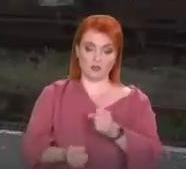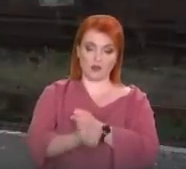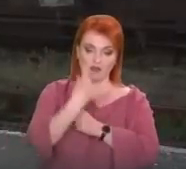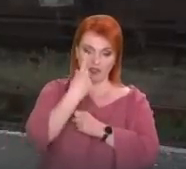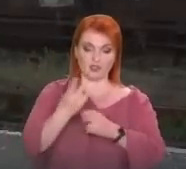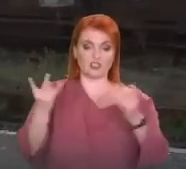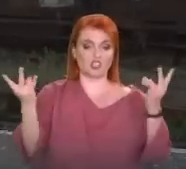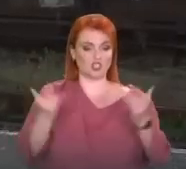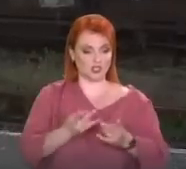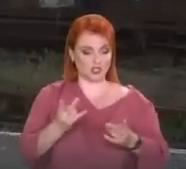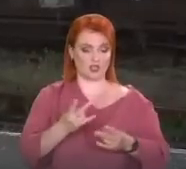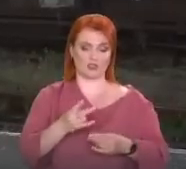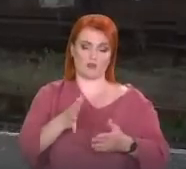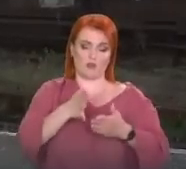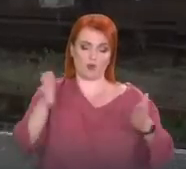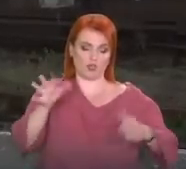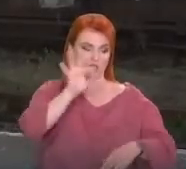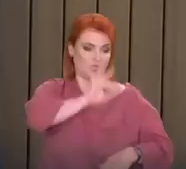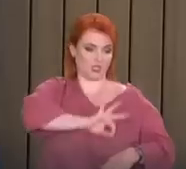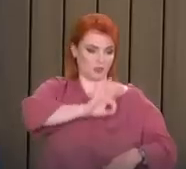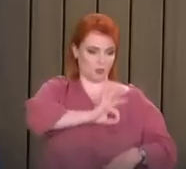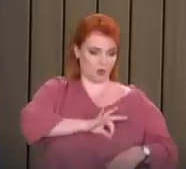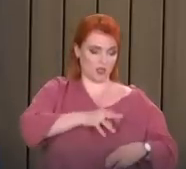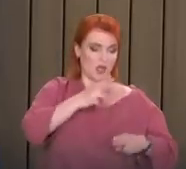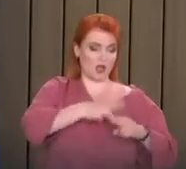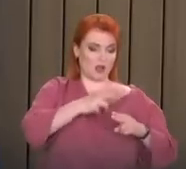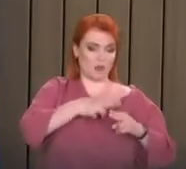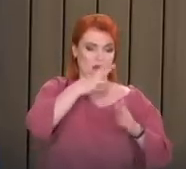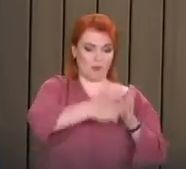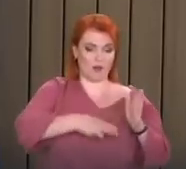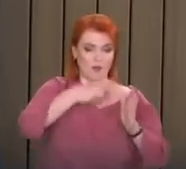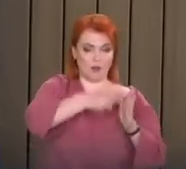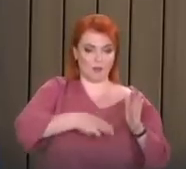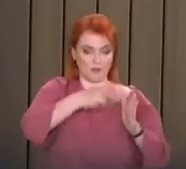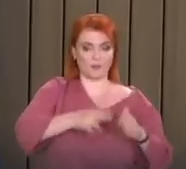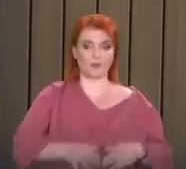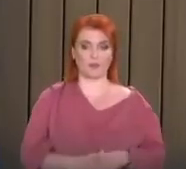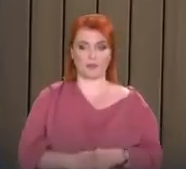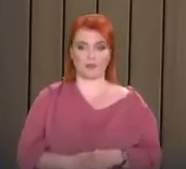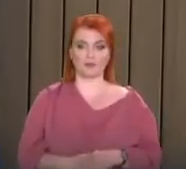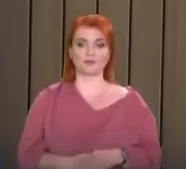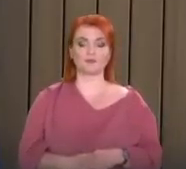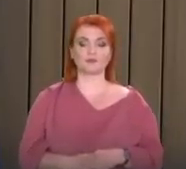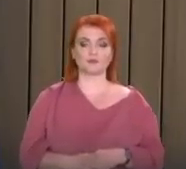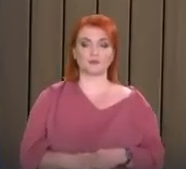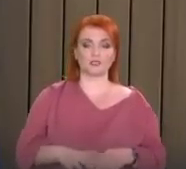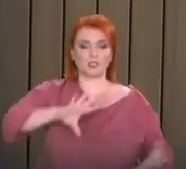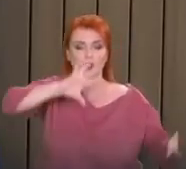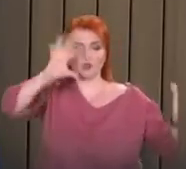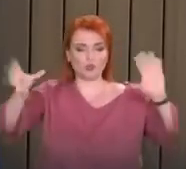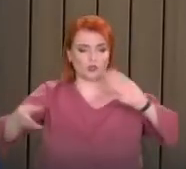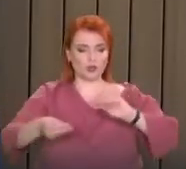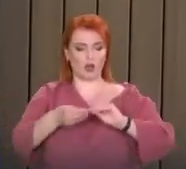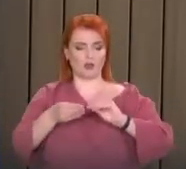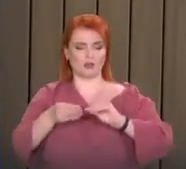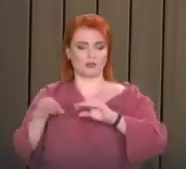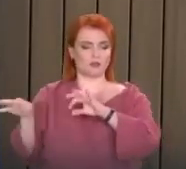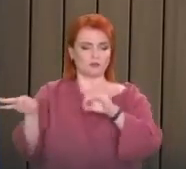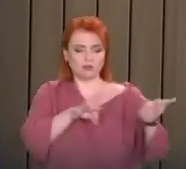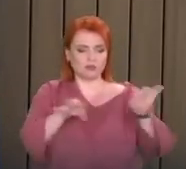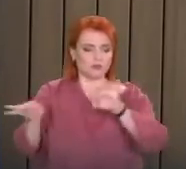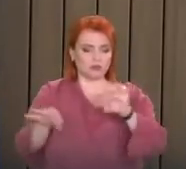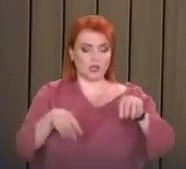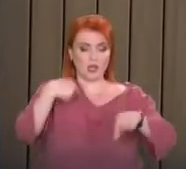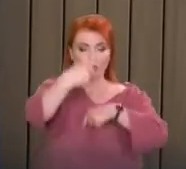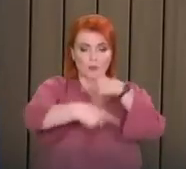infrastructura feroviară pentru tranzitarea mărfurilor. Remarc aici că din totalitatea mărfurilor ce au tranzitat Republica